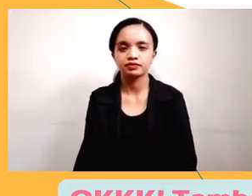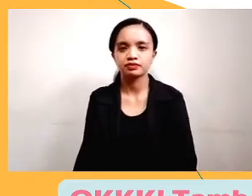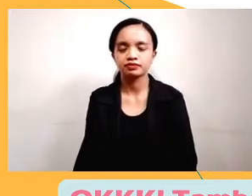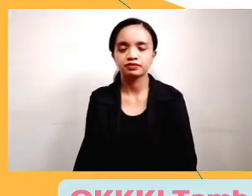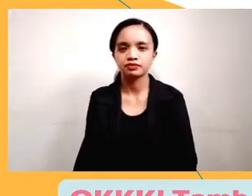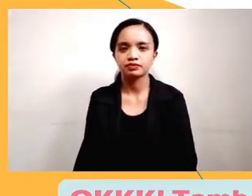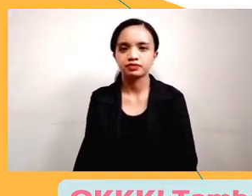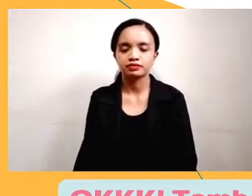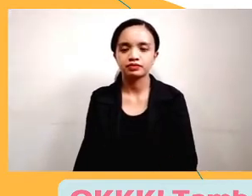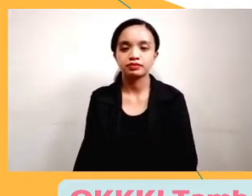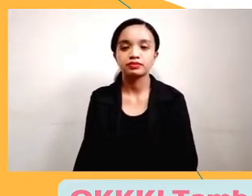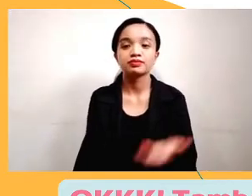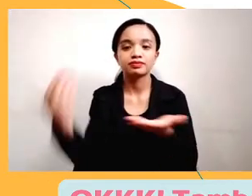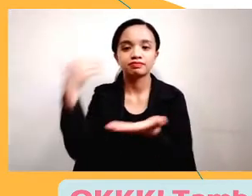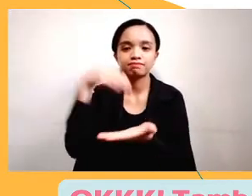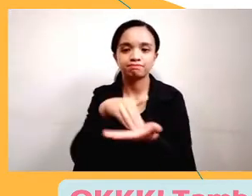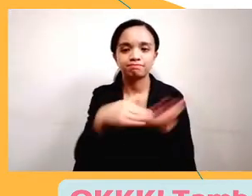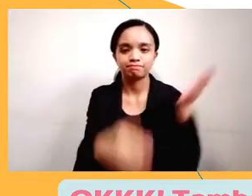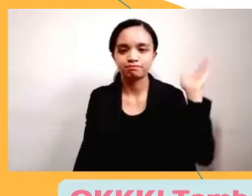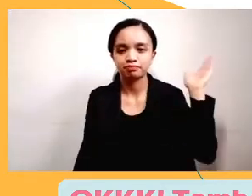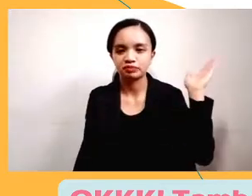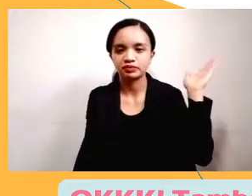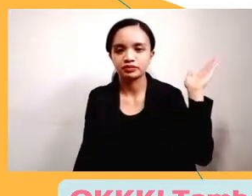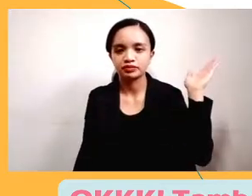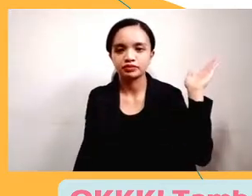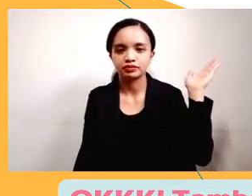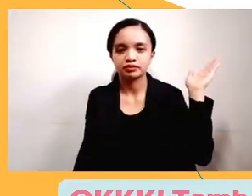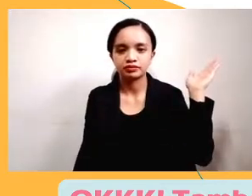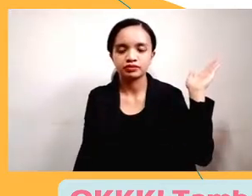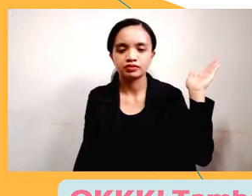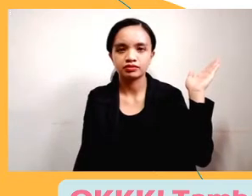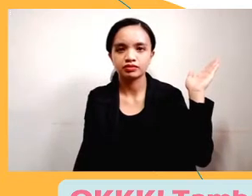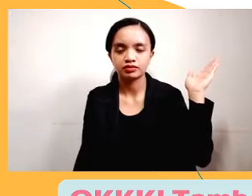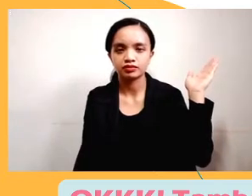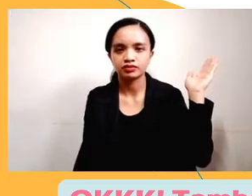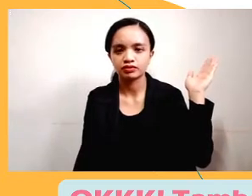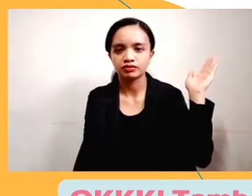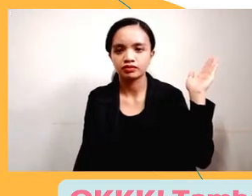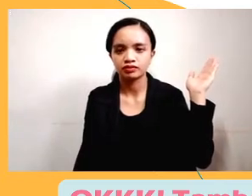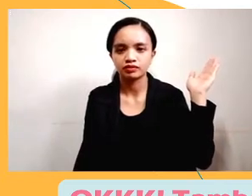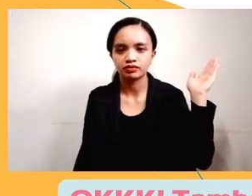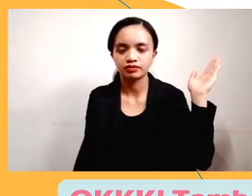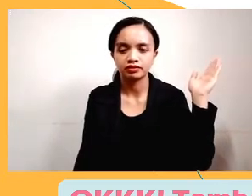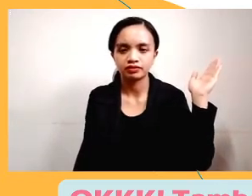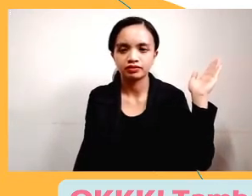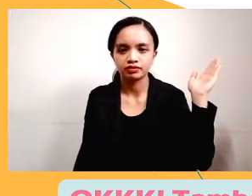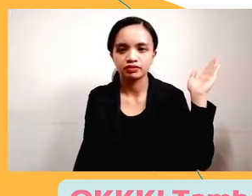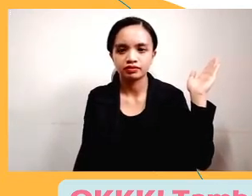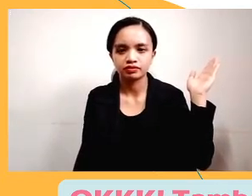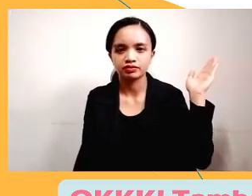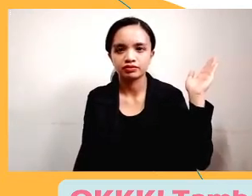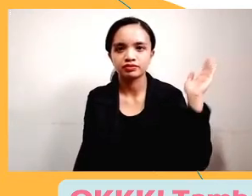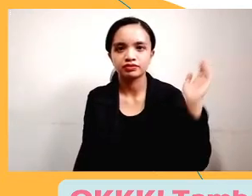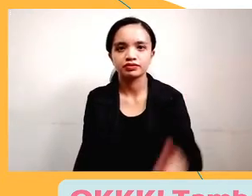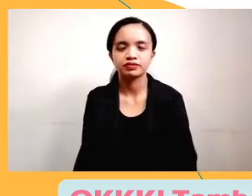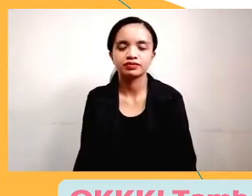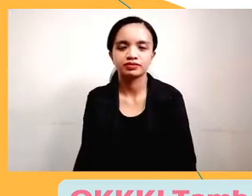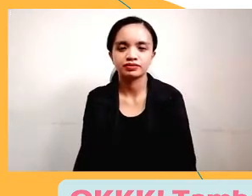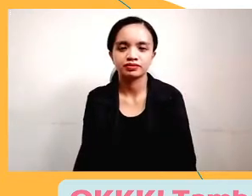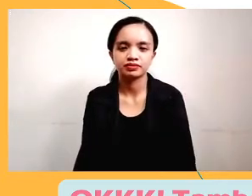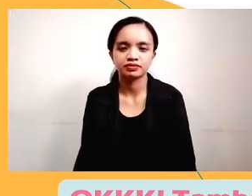Reverse. Okay, and again. And stretch to the front. And down. Akyat. Kaliwang pula